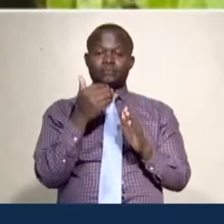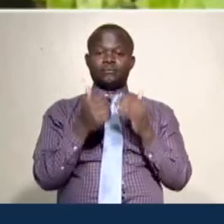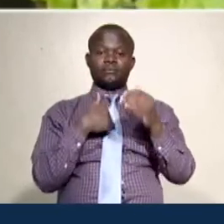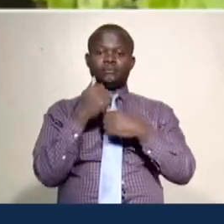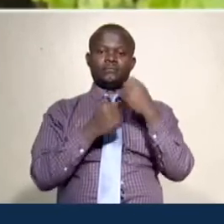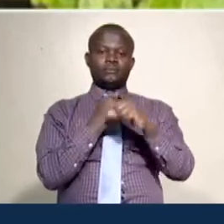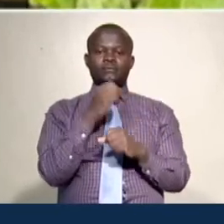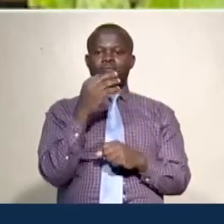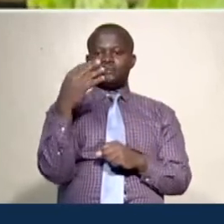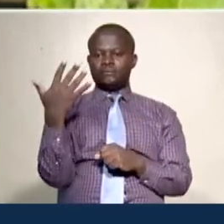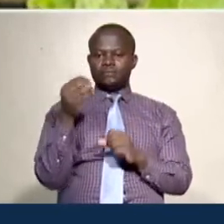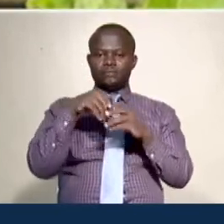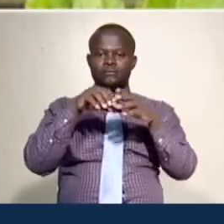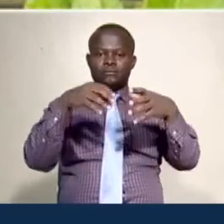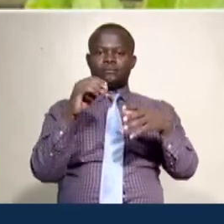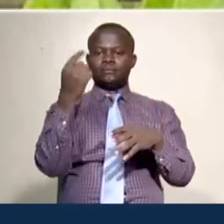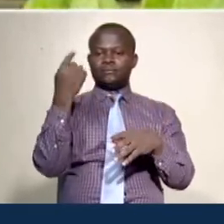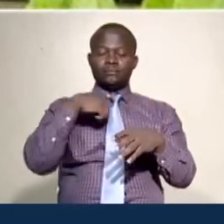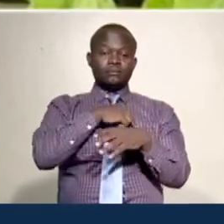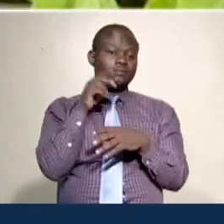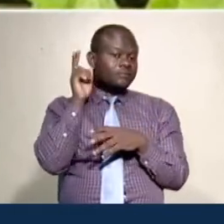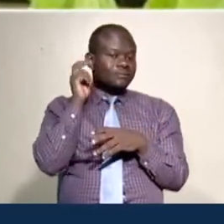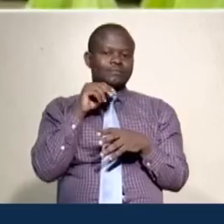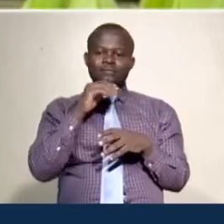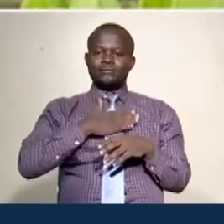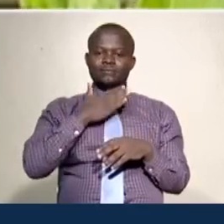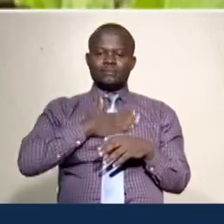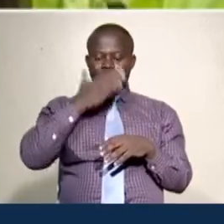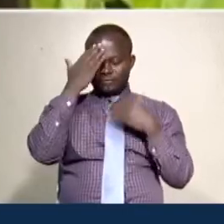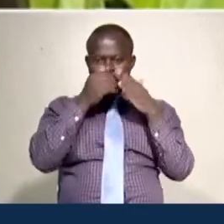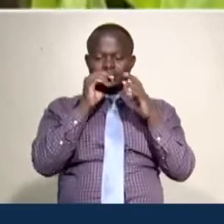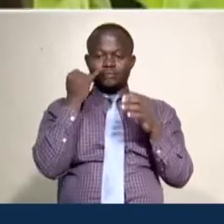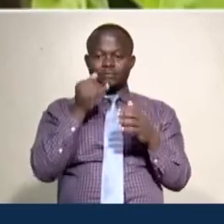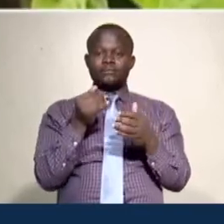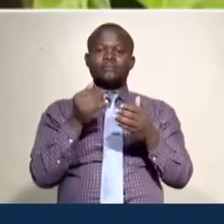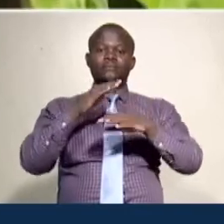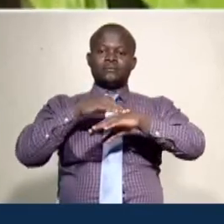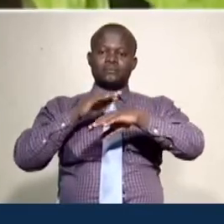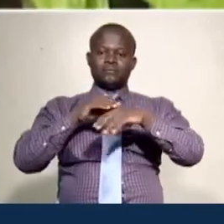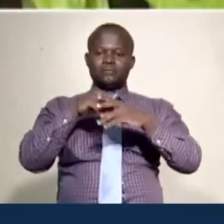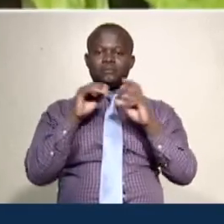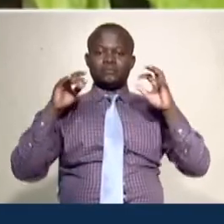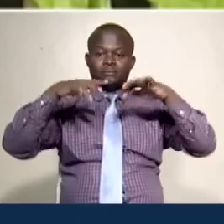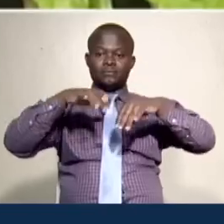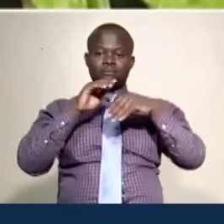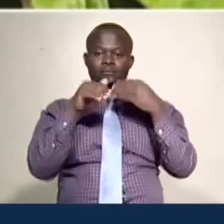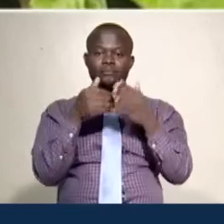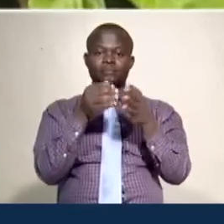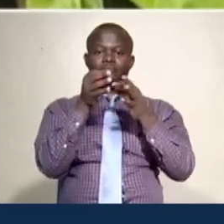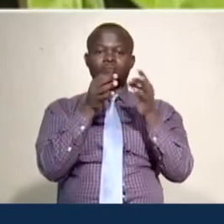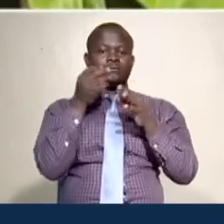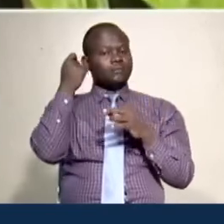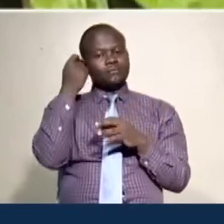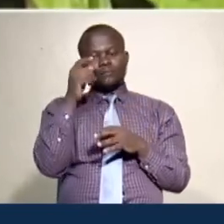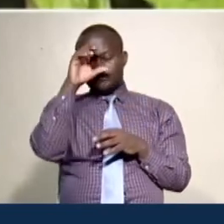kiciro cy'ambere byari banumvaga bitashimishije kuko niyo babimpamagaraga nko mu nteko y'abaturage ngo mbisobanure numvaga mbuze